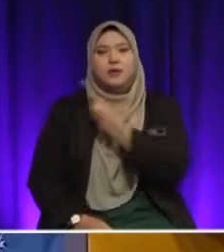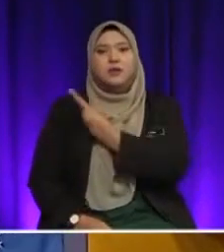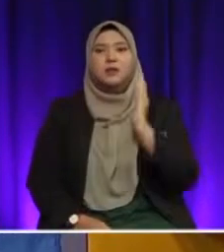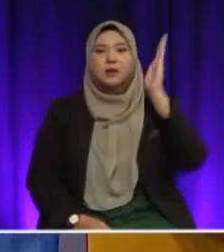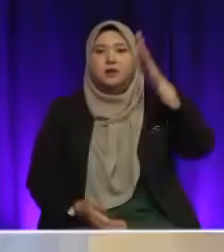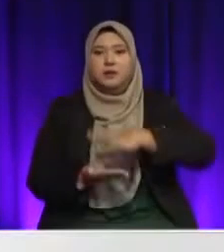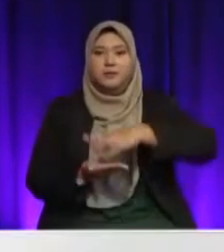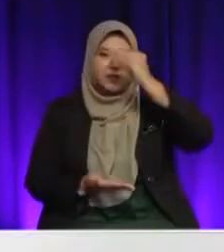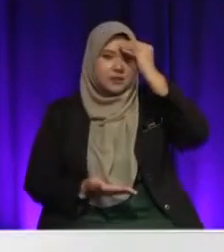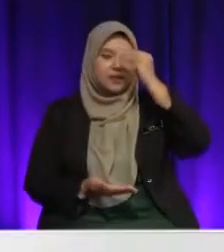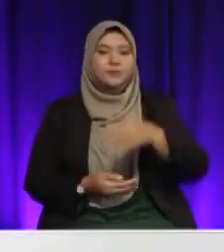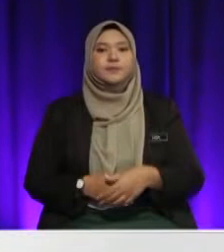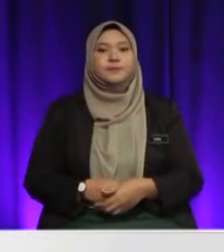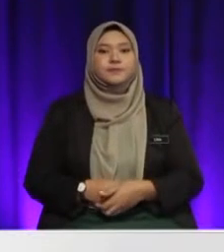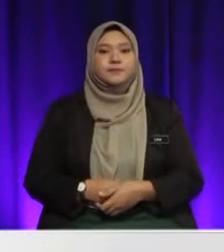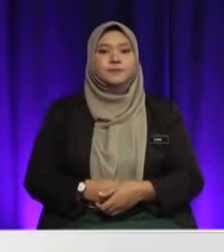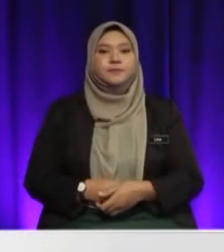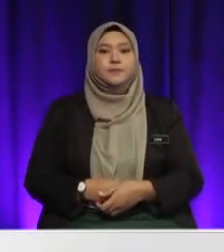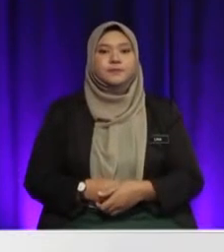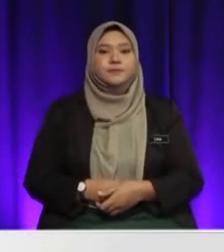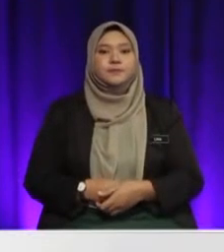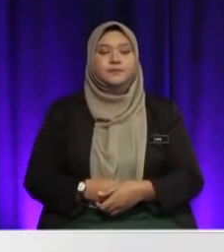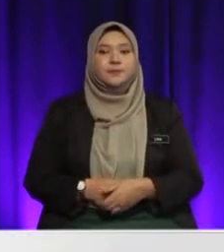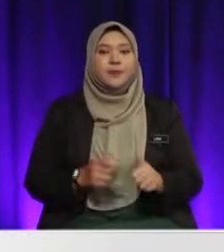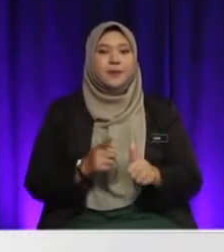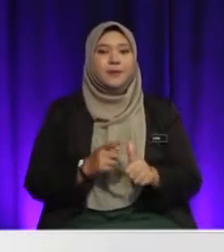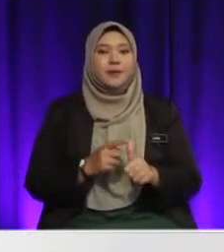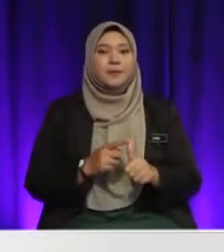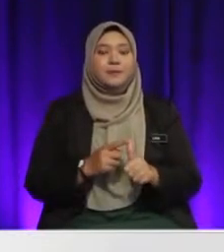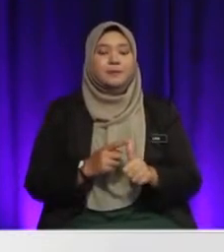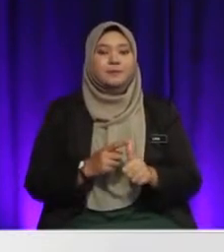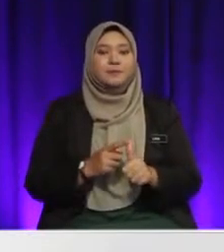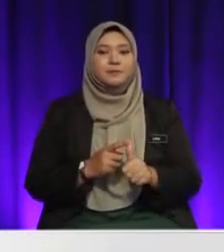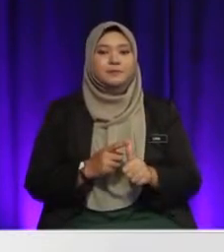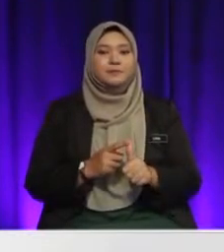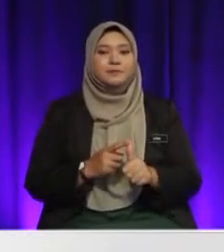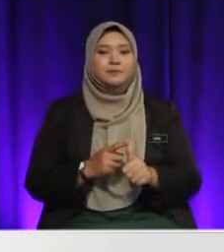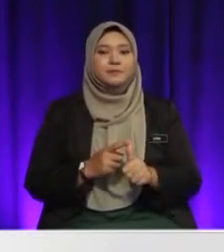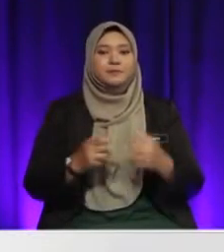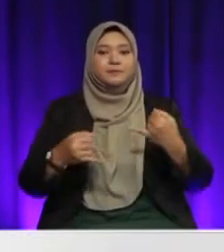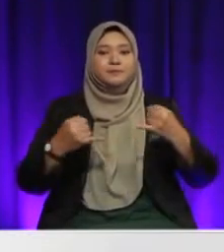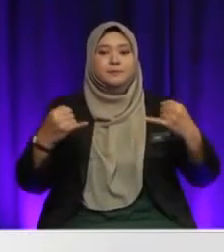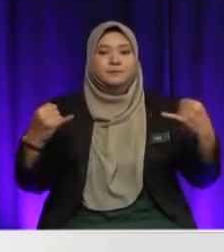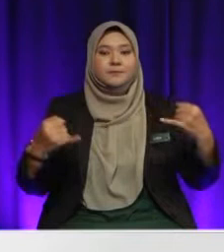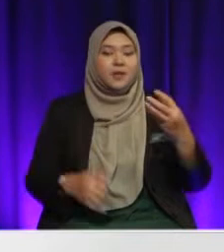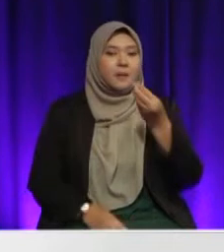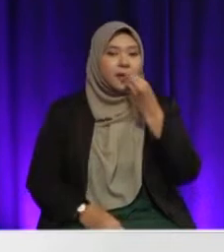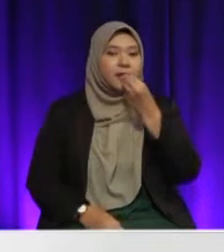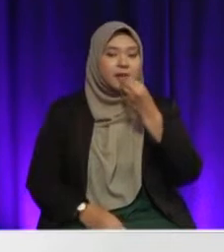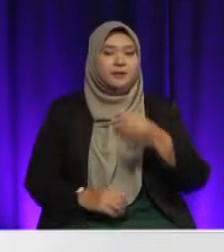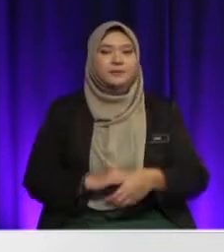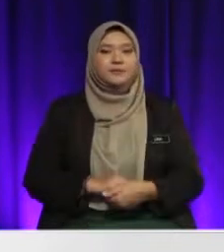Amalilah yang pertama kita di kerupuk Leko ikan pekasem apa itu bola ikan bumbu bola ke tempat daging lembu